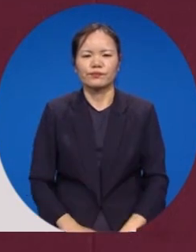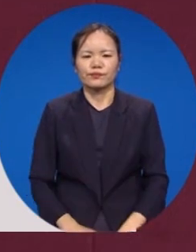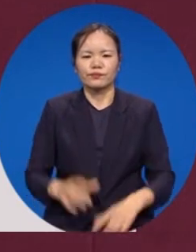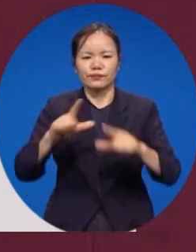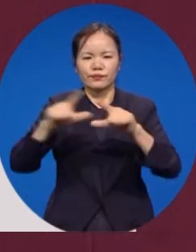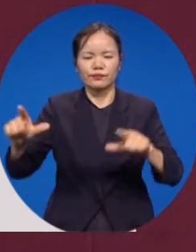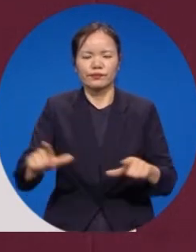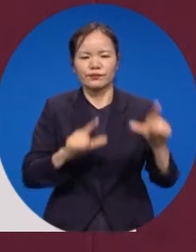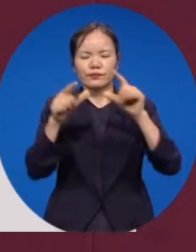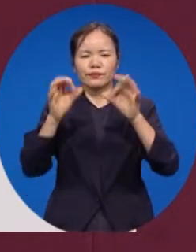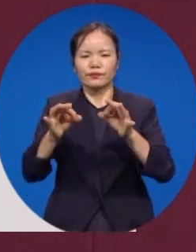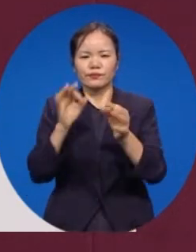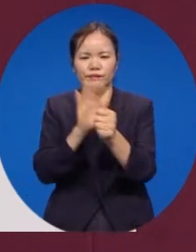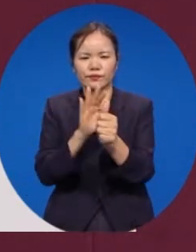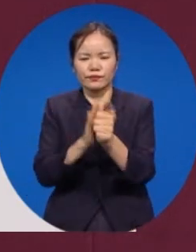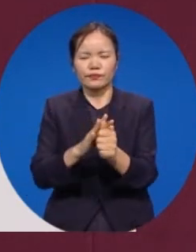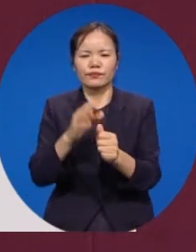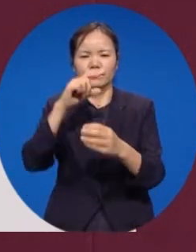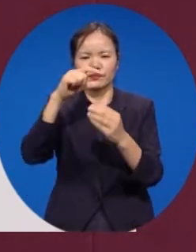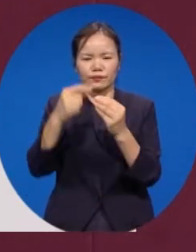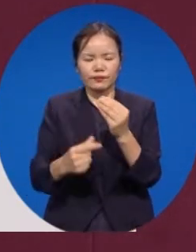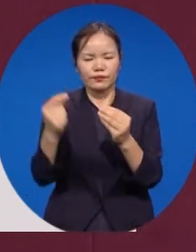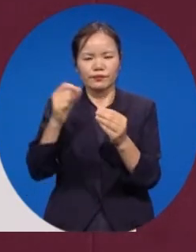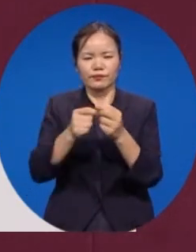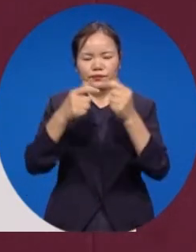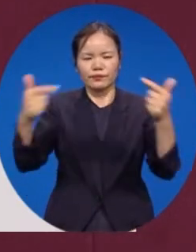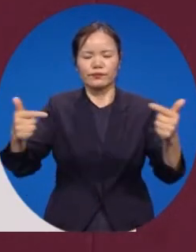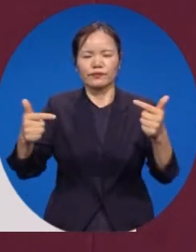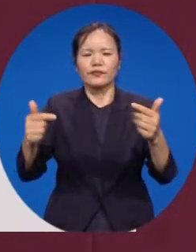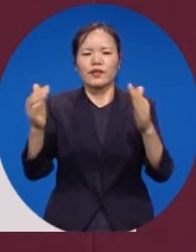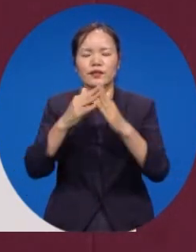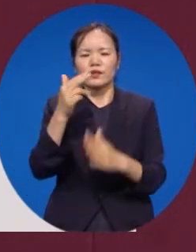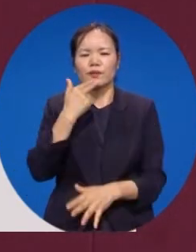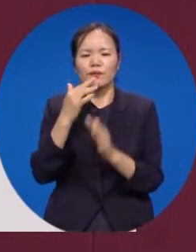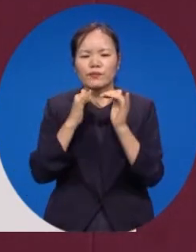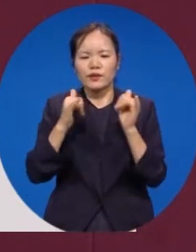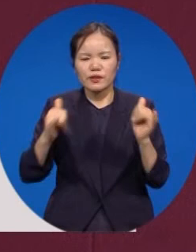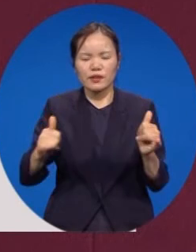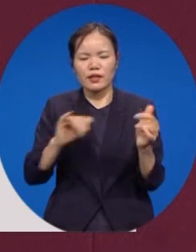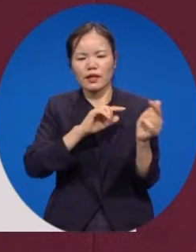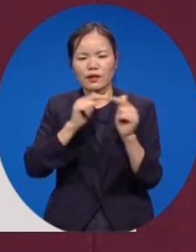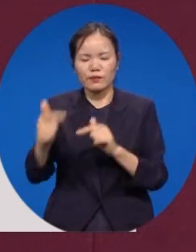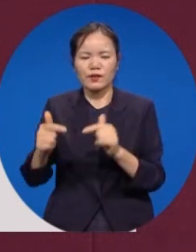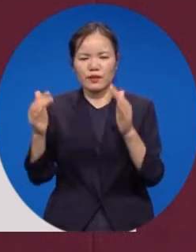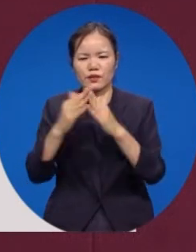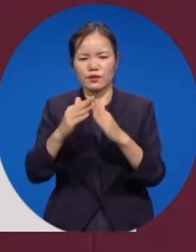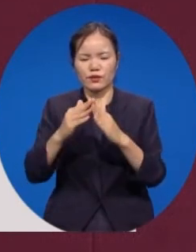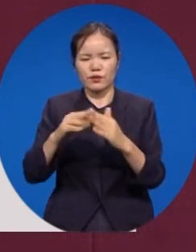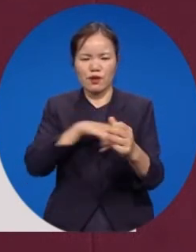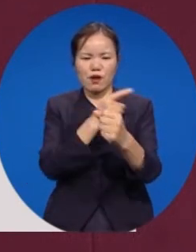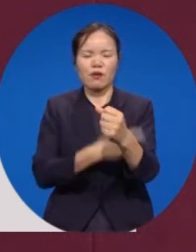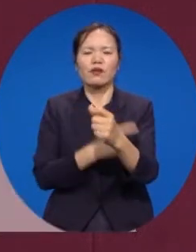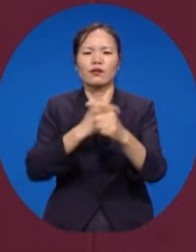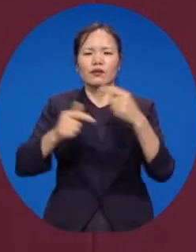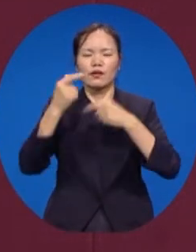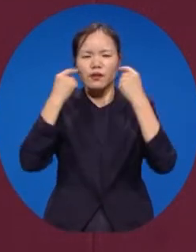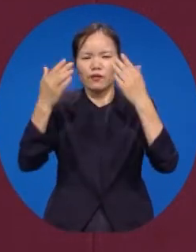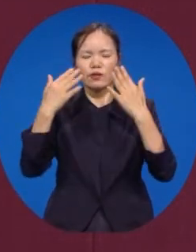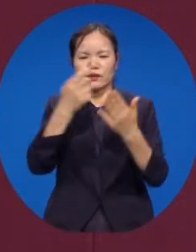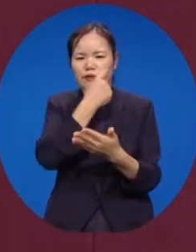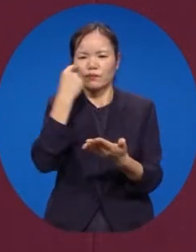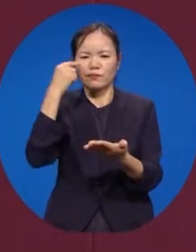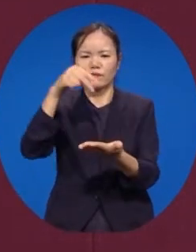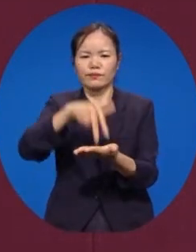서민 금융지원 프로그램을 확대하고 무주택 주거 취약 계층의 주거권을 더 확실하게